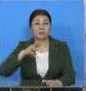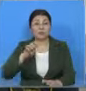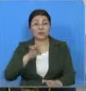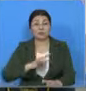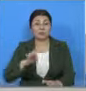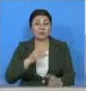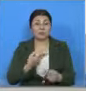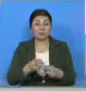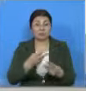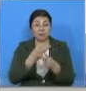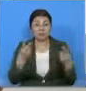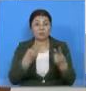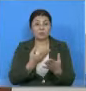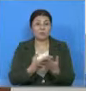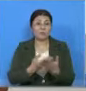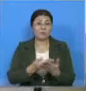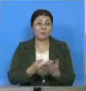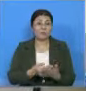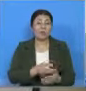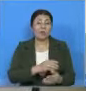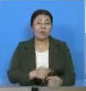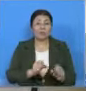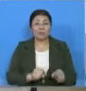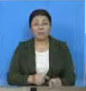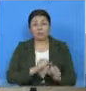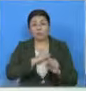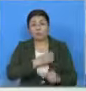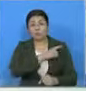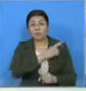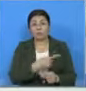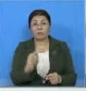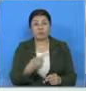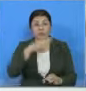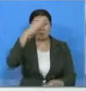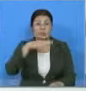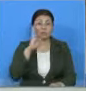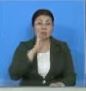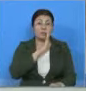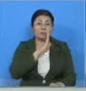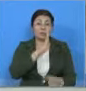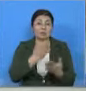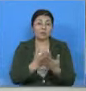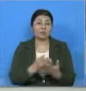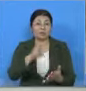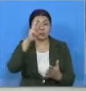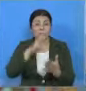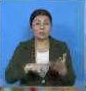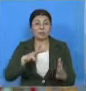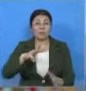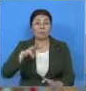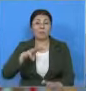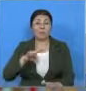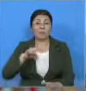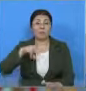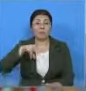на то, что практика косить от службы в вооруженных силах может ударить по карманам в первую очередь родителей и призывников, а именно штраф 5 МРП.